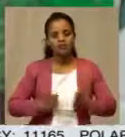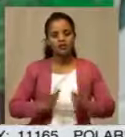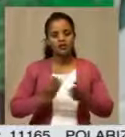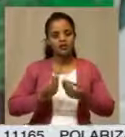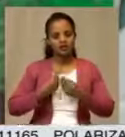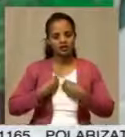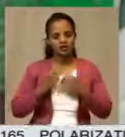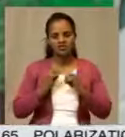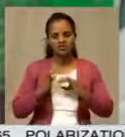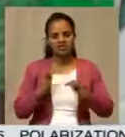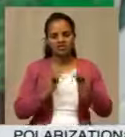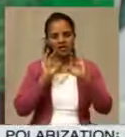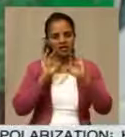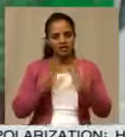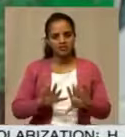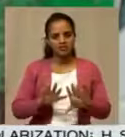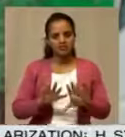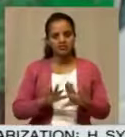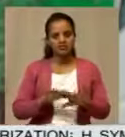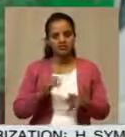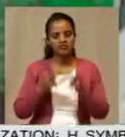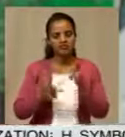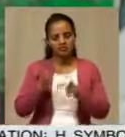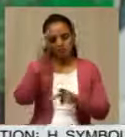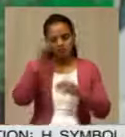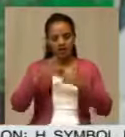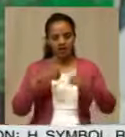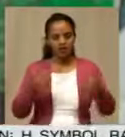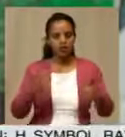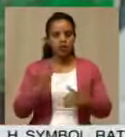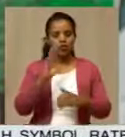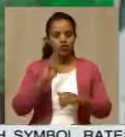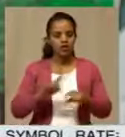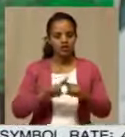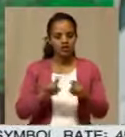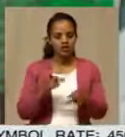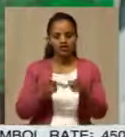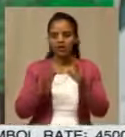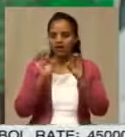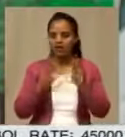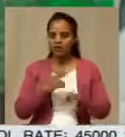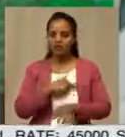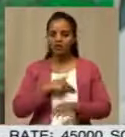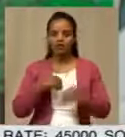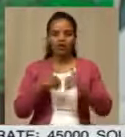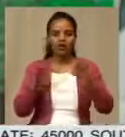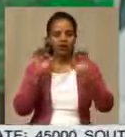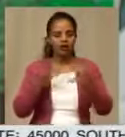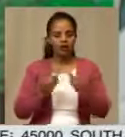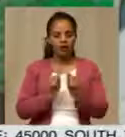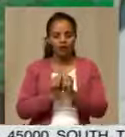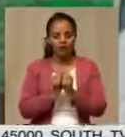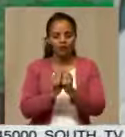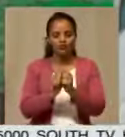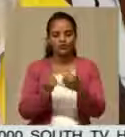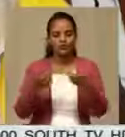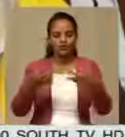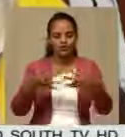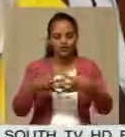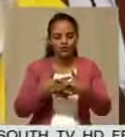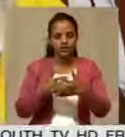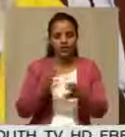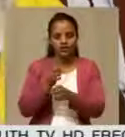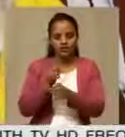አለ ጭቅጭቅ አለ ዘር መለየት ጎሳ መለየት በሃይማኖት ሳይለያ አንድነት ቅንጅት